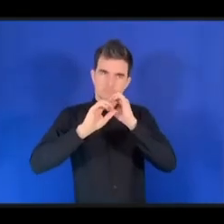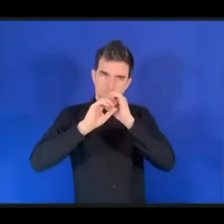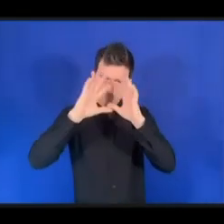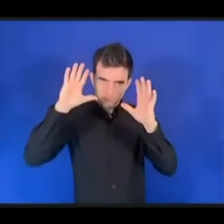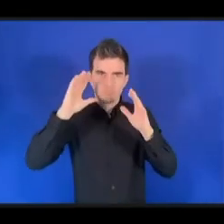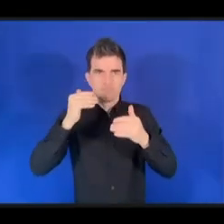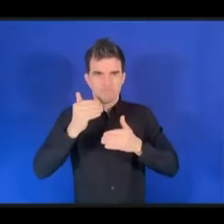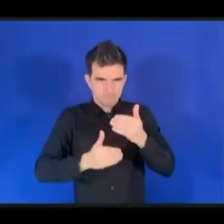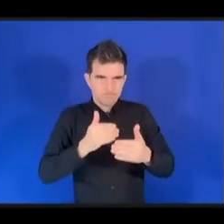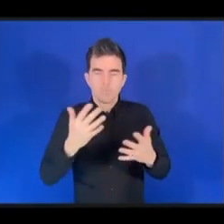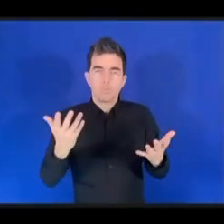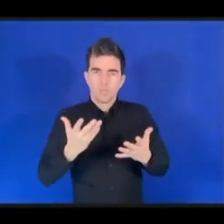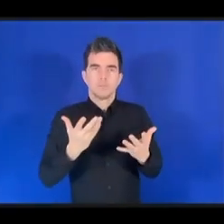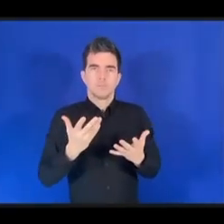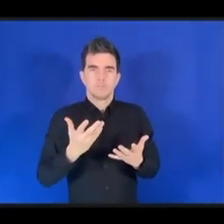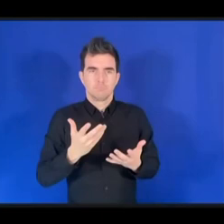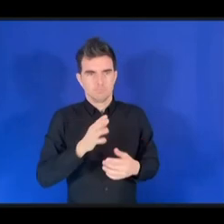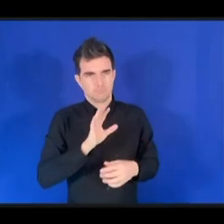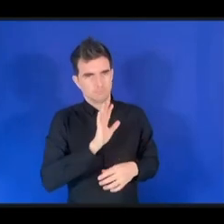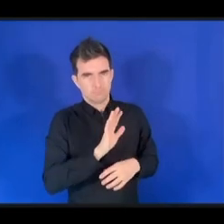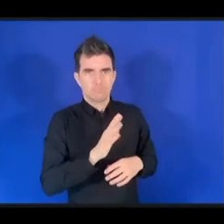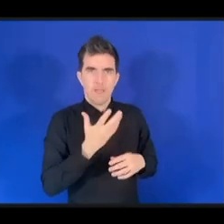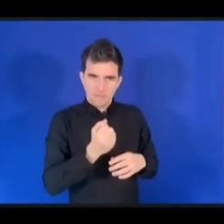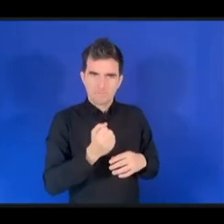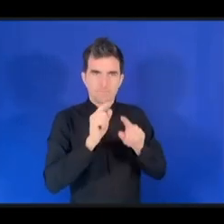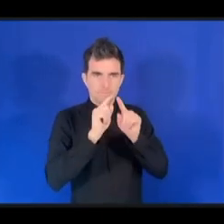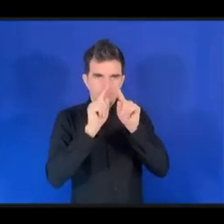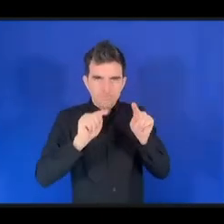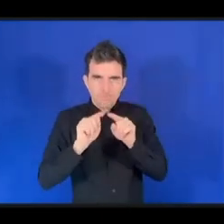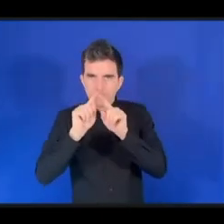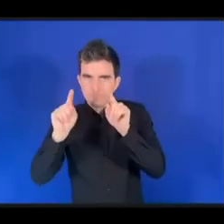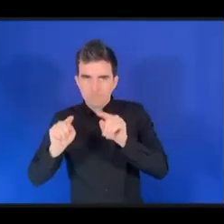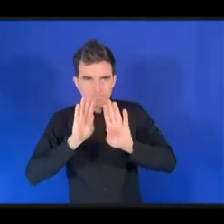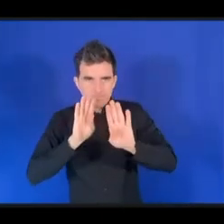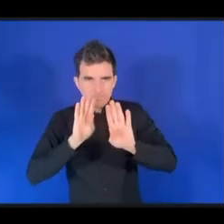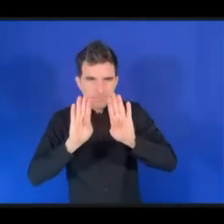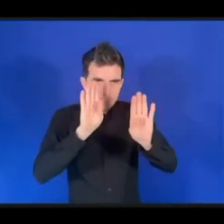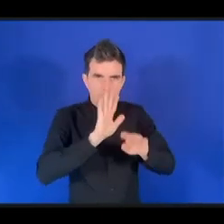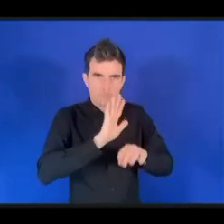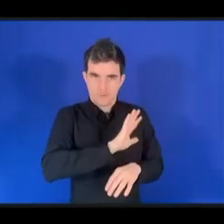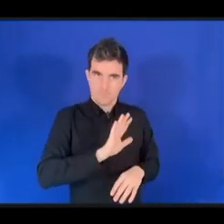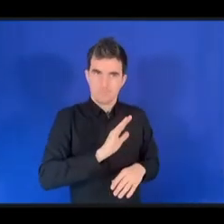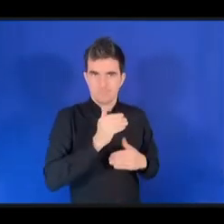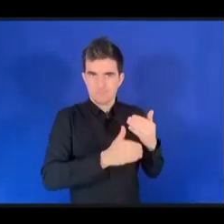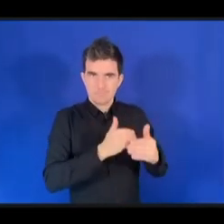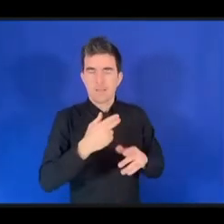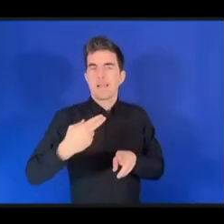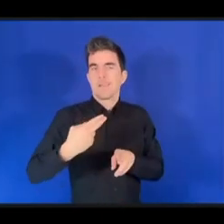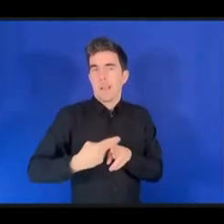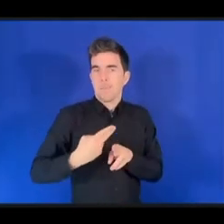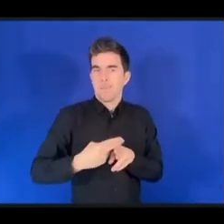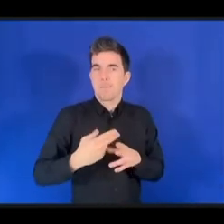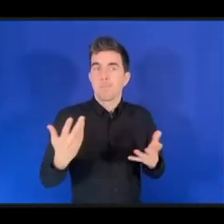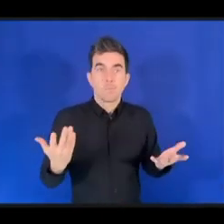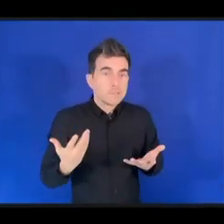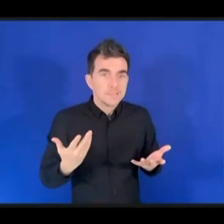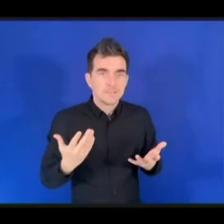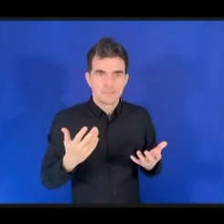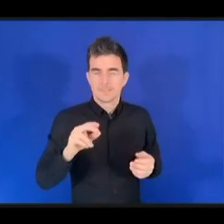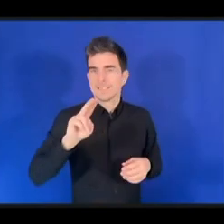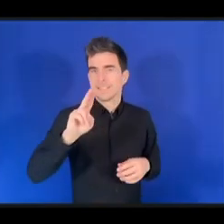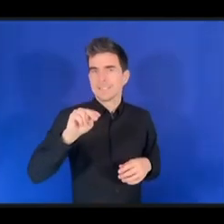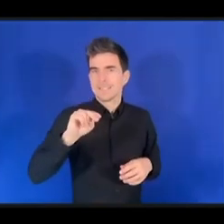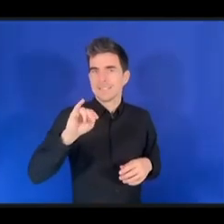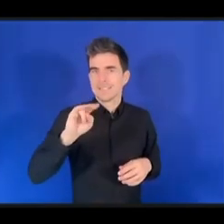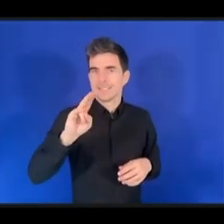あるいはお酒このお酒の技術がバイオテクノロジーに発展しております